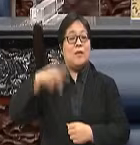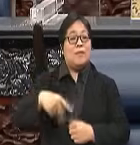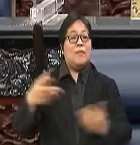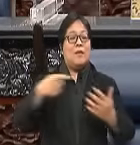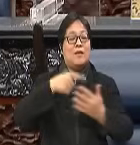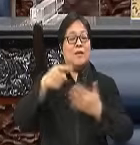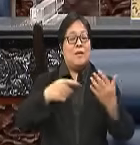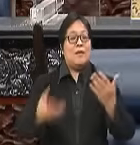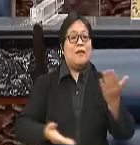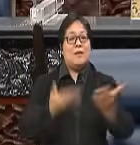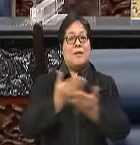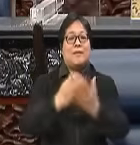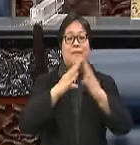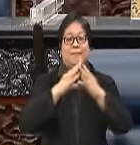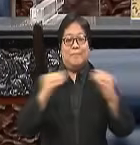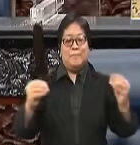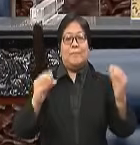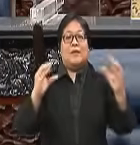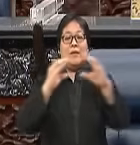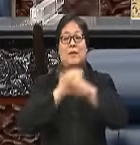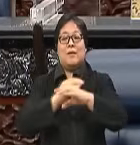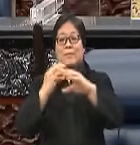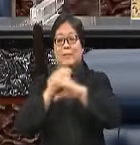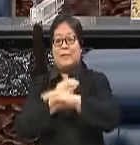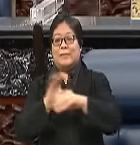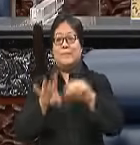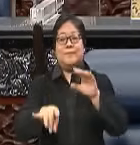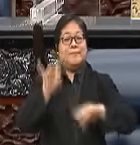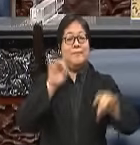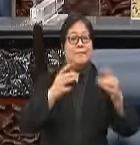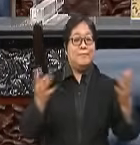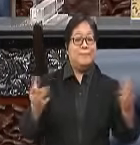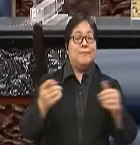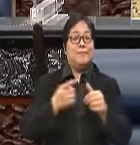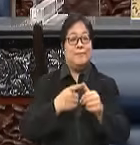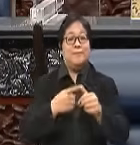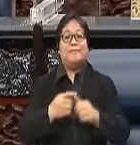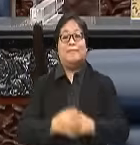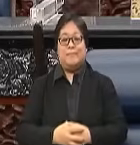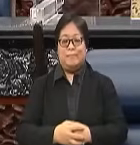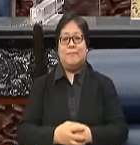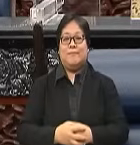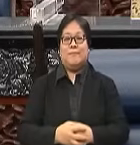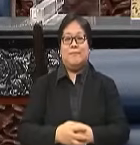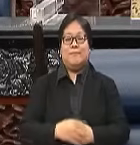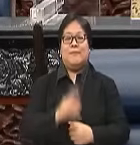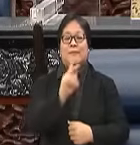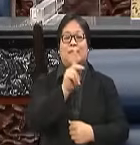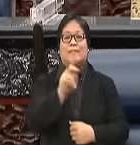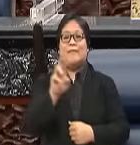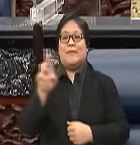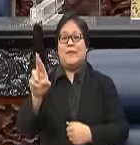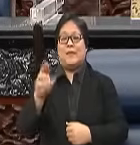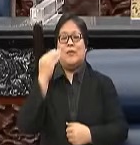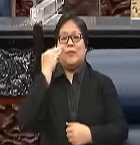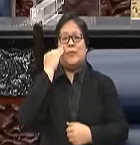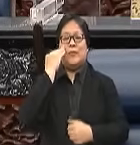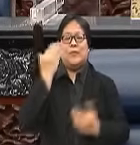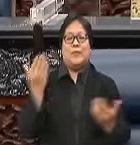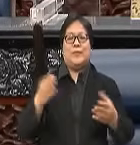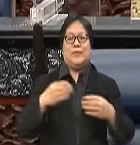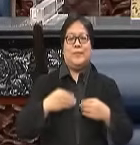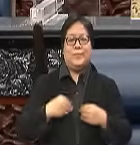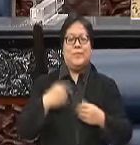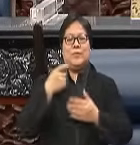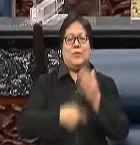petua antara cadangan penyelesaiannya terhadap cabaran cabaran dikenal pasti adalah pertama Kementerian kerja Raya ambil maklum berkenan